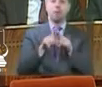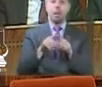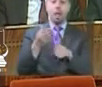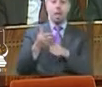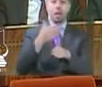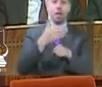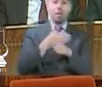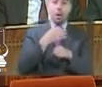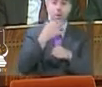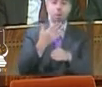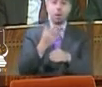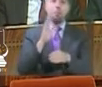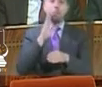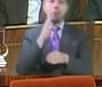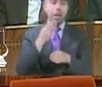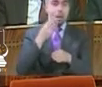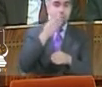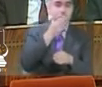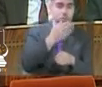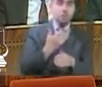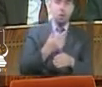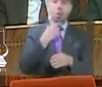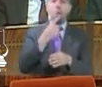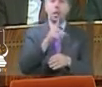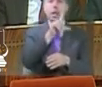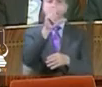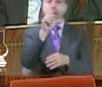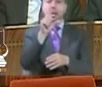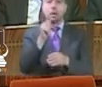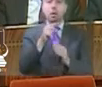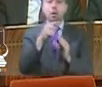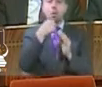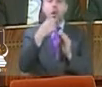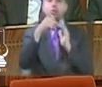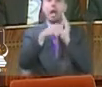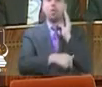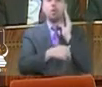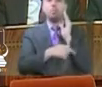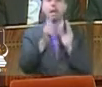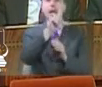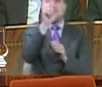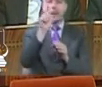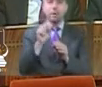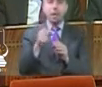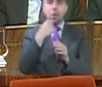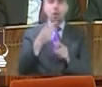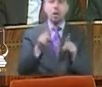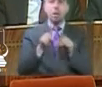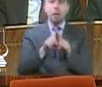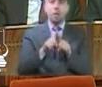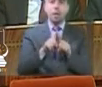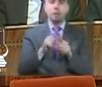ابوجا، هادو ملي كنمشيو كنلقاو بعض الشكايات منين؟ من الناس اللي كيشتغلوا